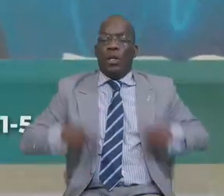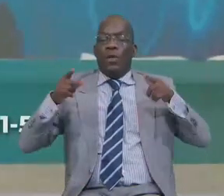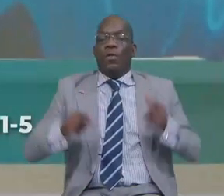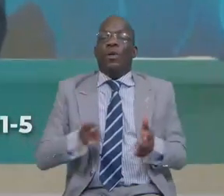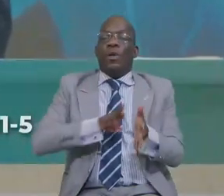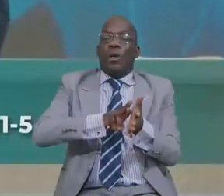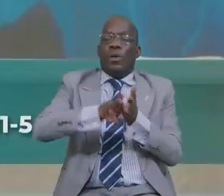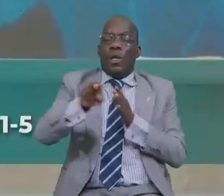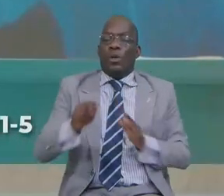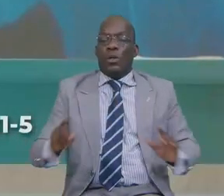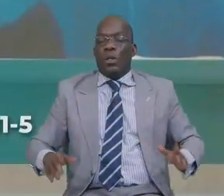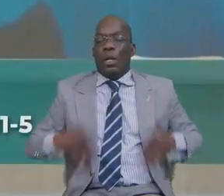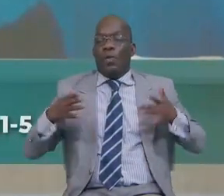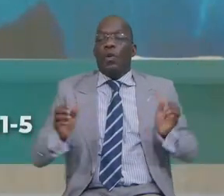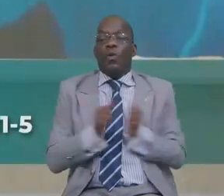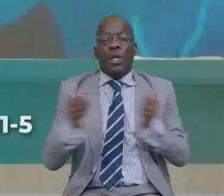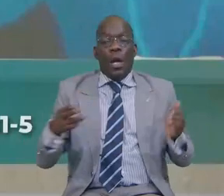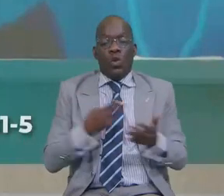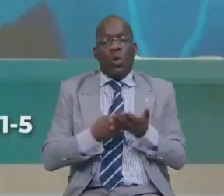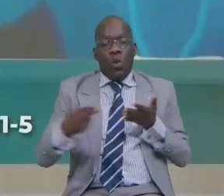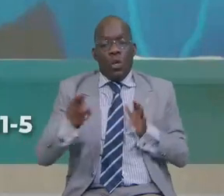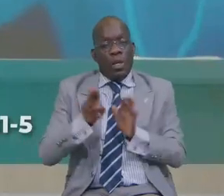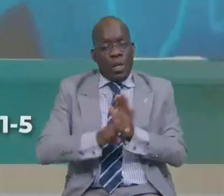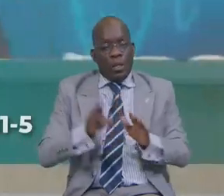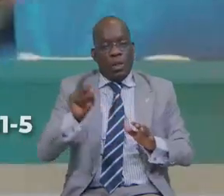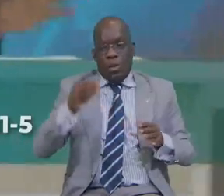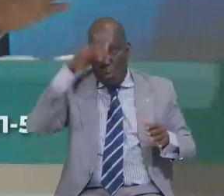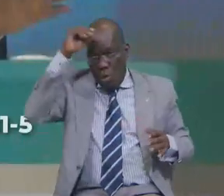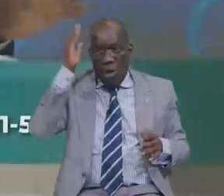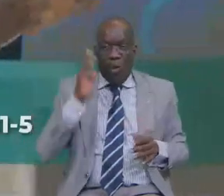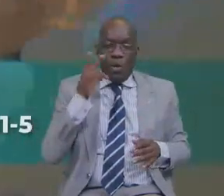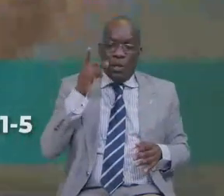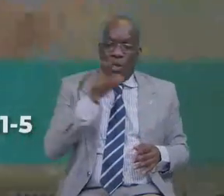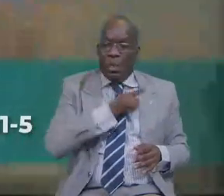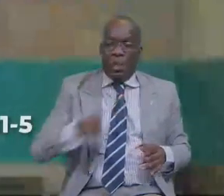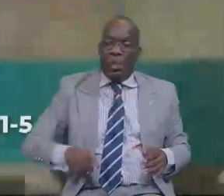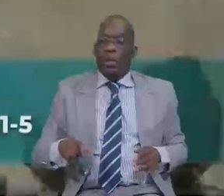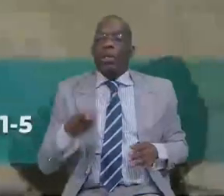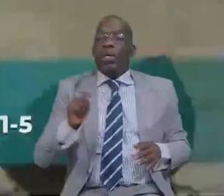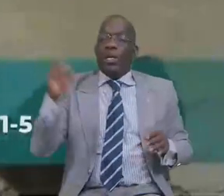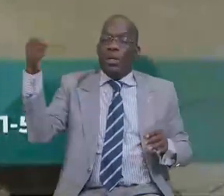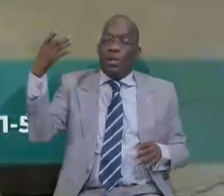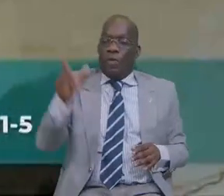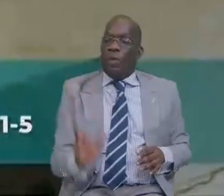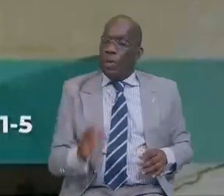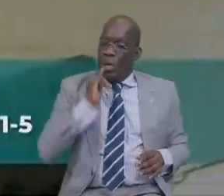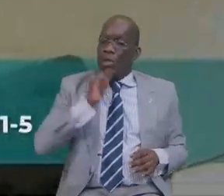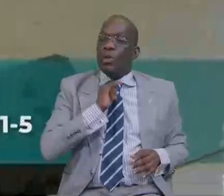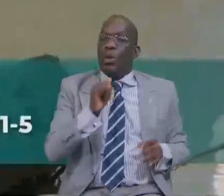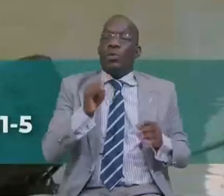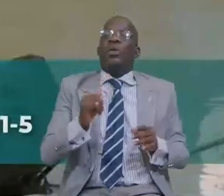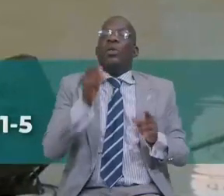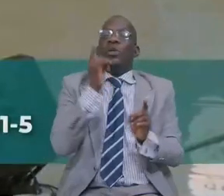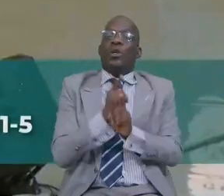vie, mener la vie de justice à la sainteté. Personne ne verra le Seigneur. Mais la grâce de Dieu n'est pas limitée à mener une